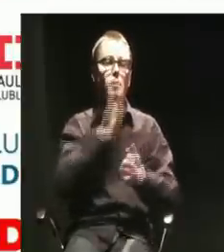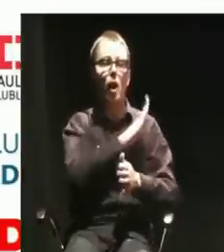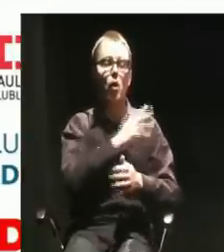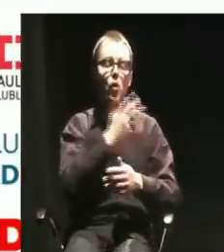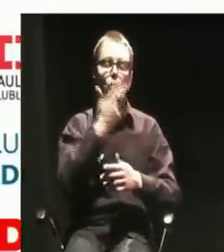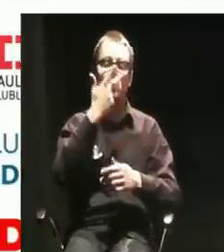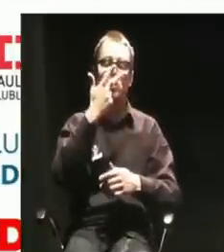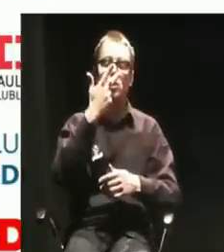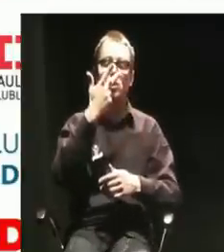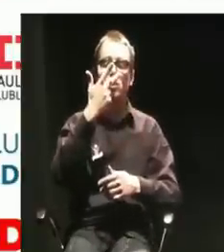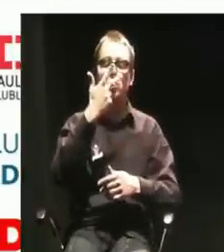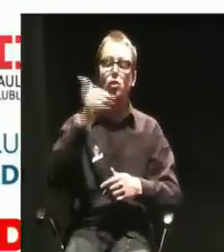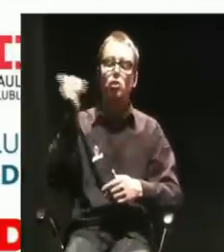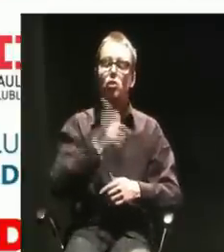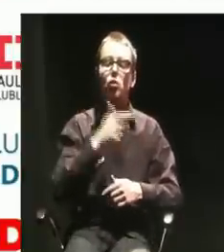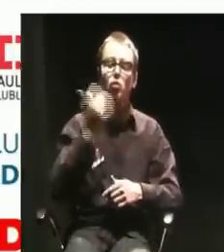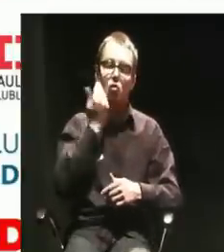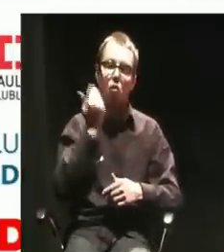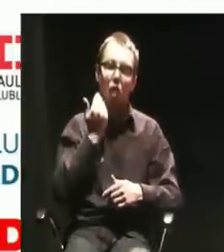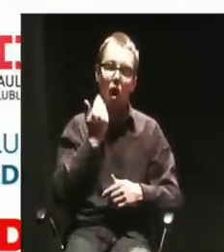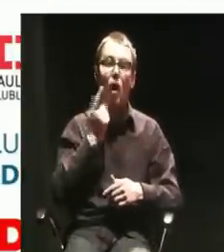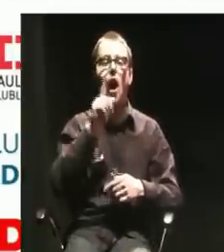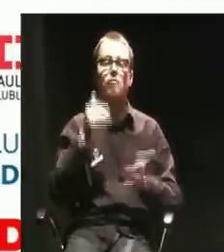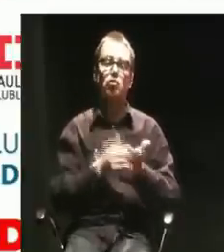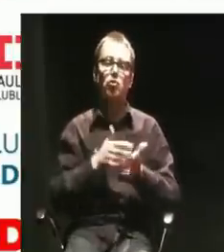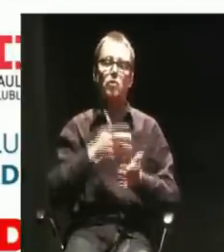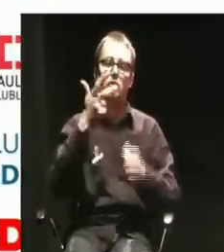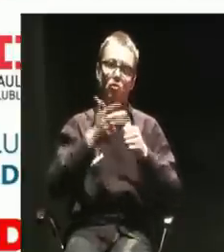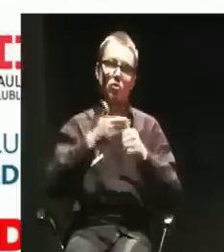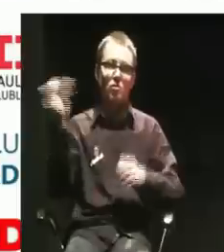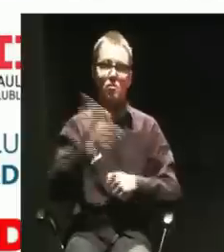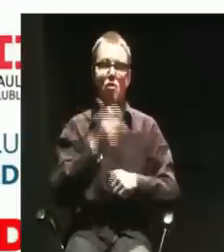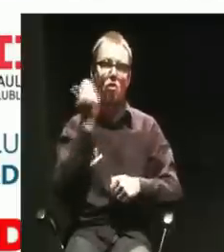tego, żeby to sfinalizować, potrzebują 30 tysięcy. No i